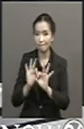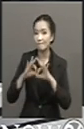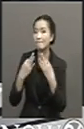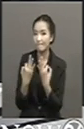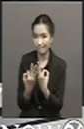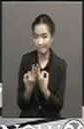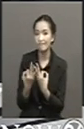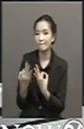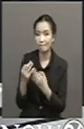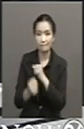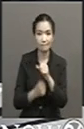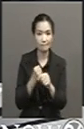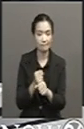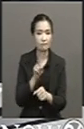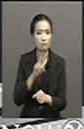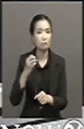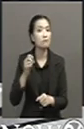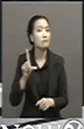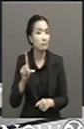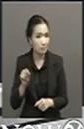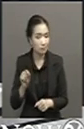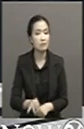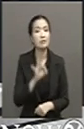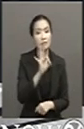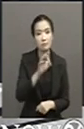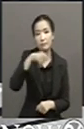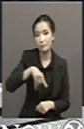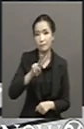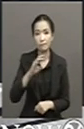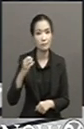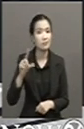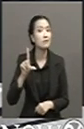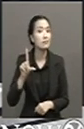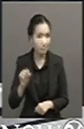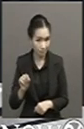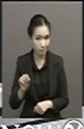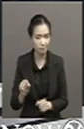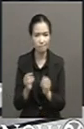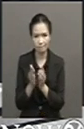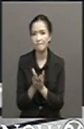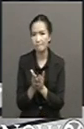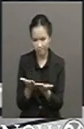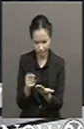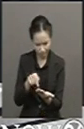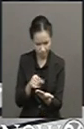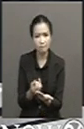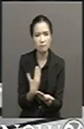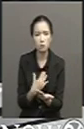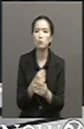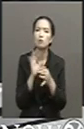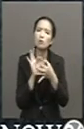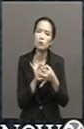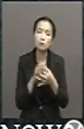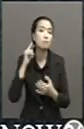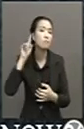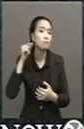planningปี 2020หรือว่า fp 2020ให้ข้อมูลที่น่าเป็นห่วงทีเดียวโดยเฉพาะสุภาพสตรี